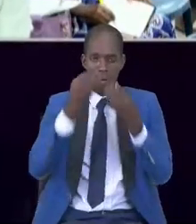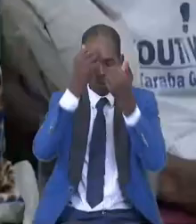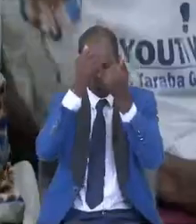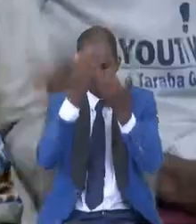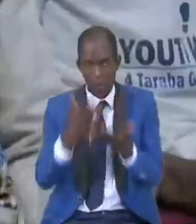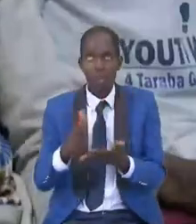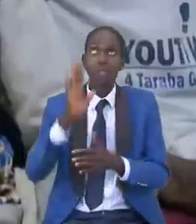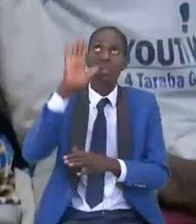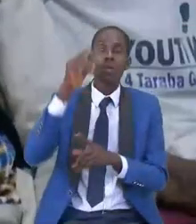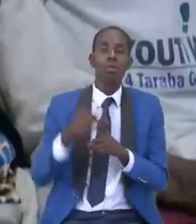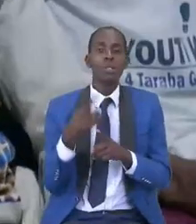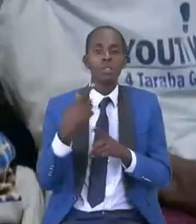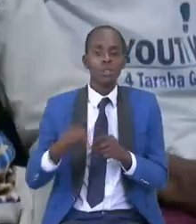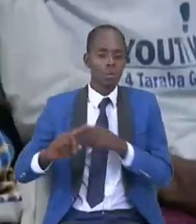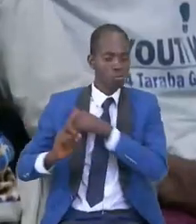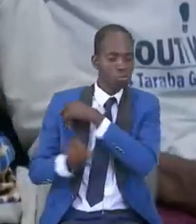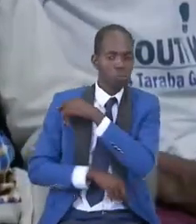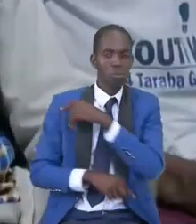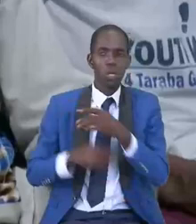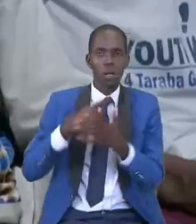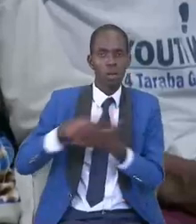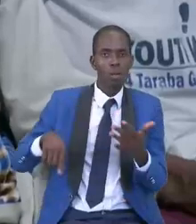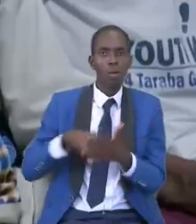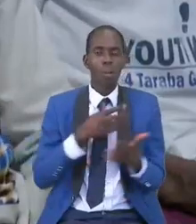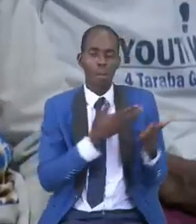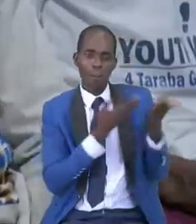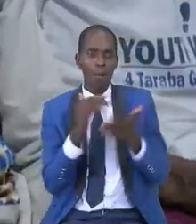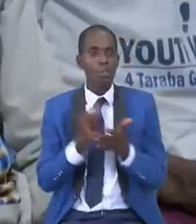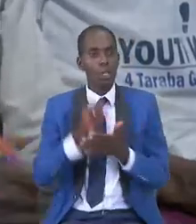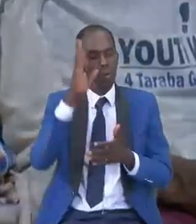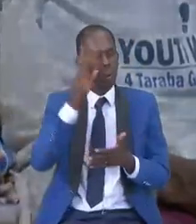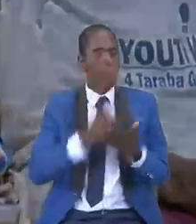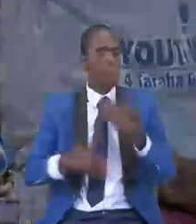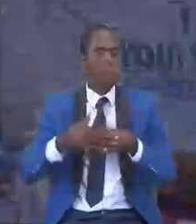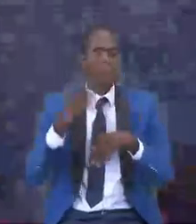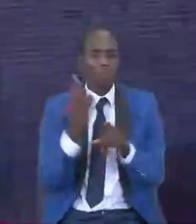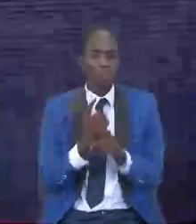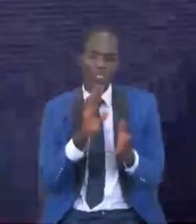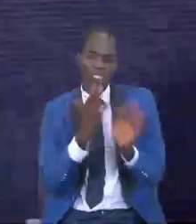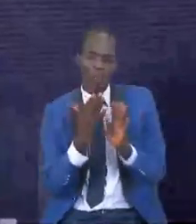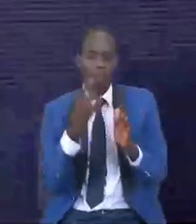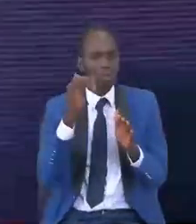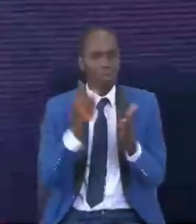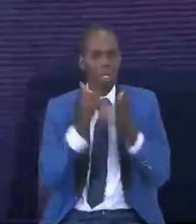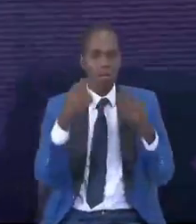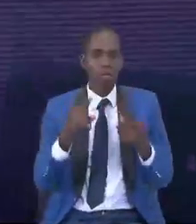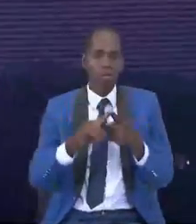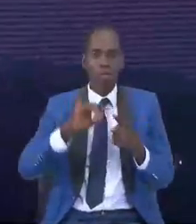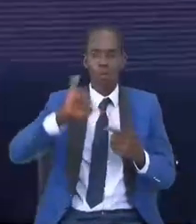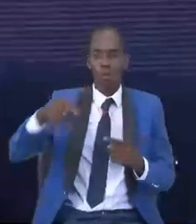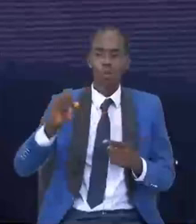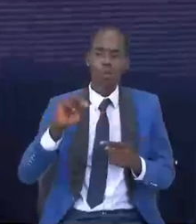la souffrance, l'a ramené comme il l'a fait à Jonas. Verset